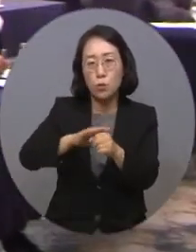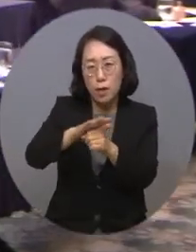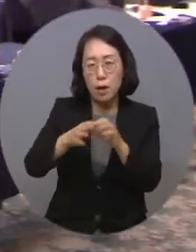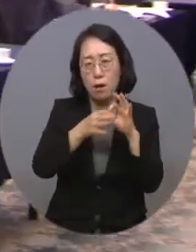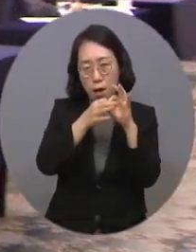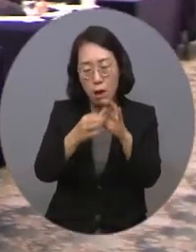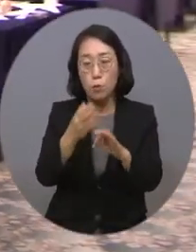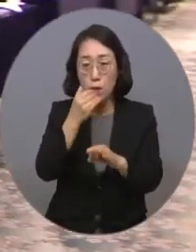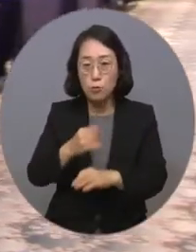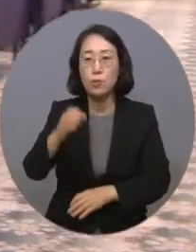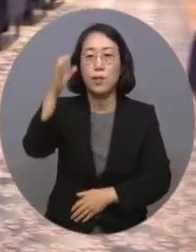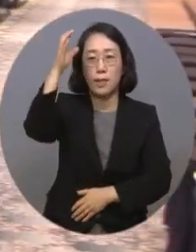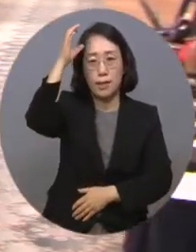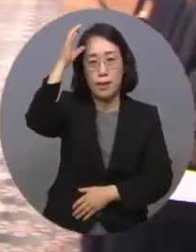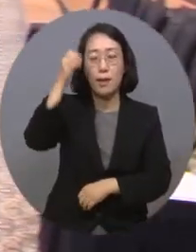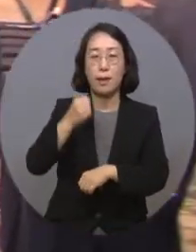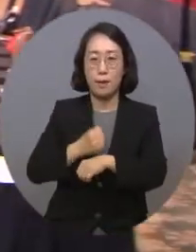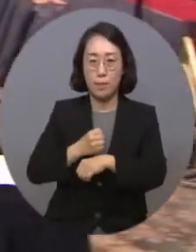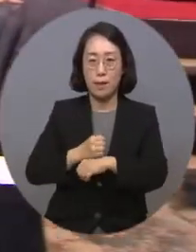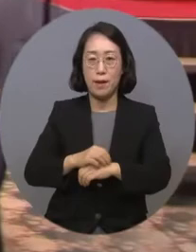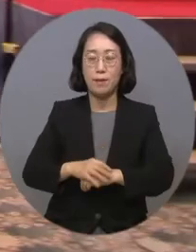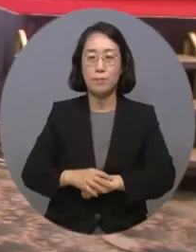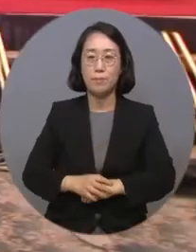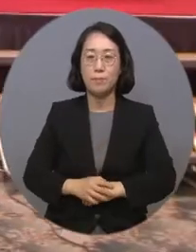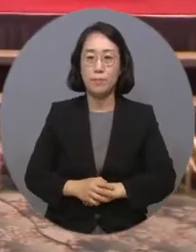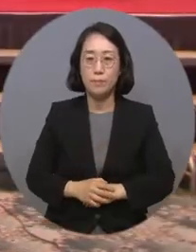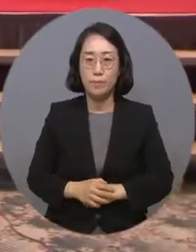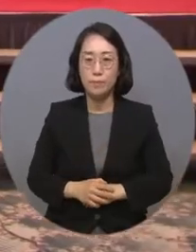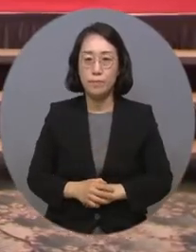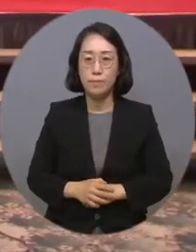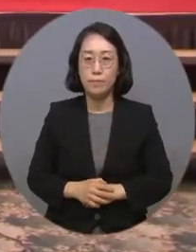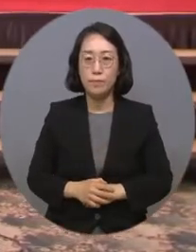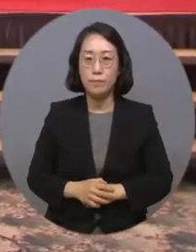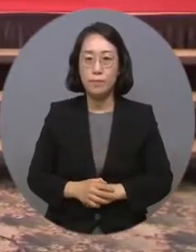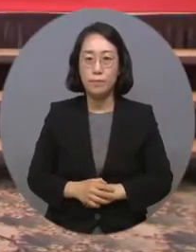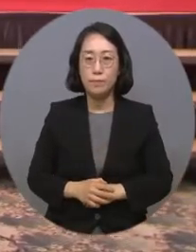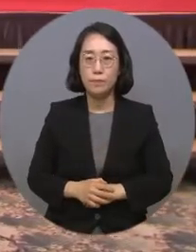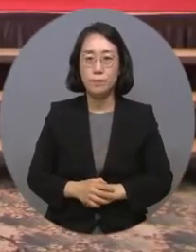나갈 수 있기를 기대해 봅니다 지금까지 복지 tv 부산 번 송 허경영 입니다